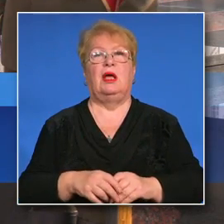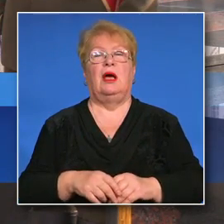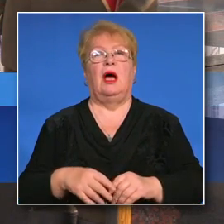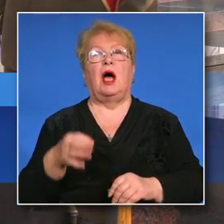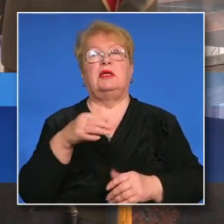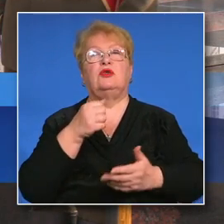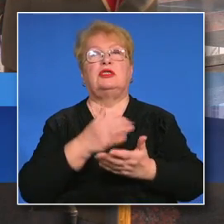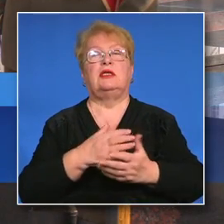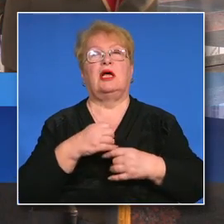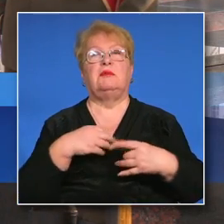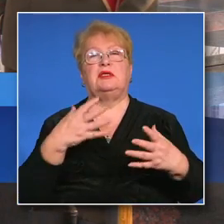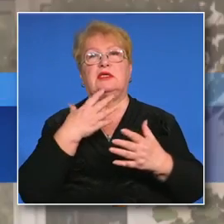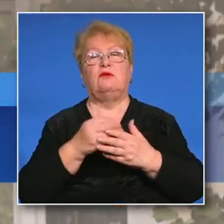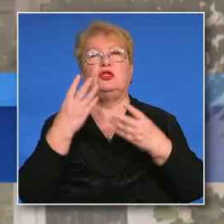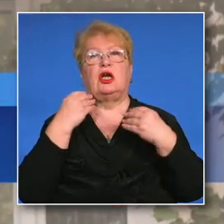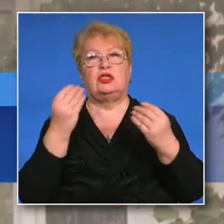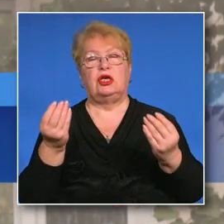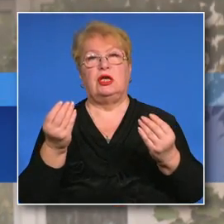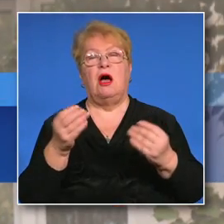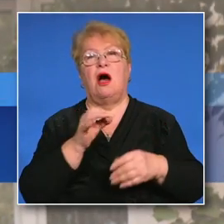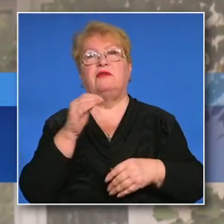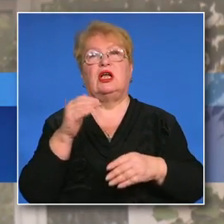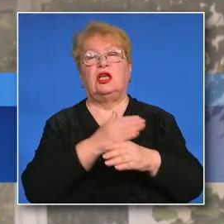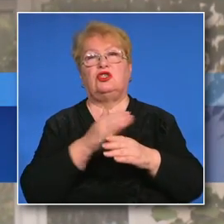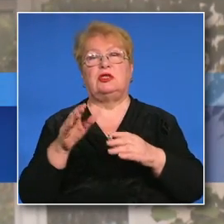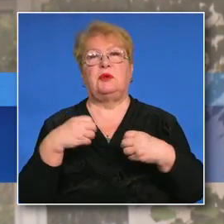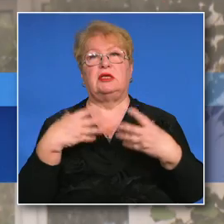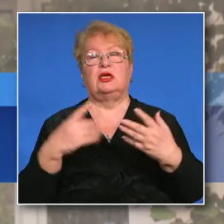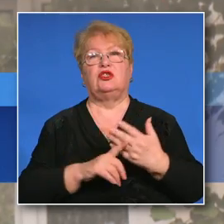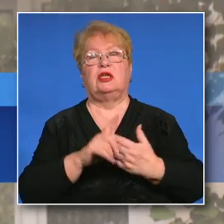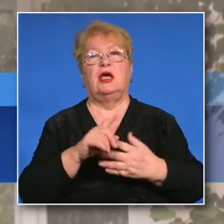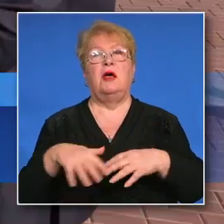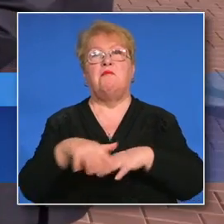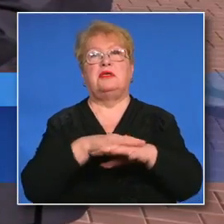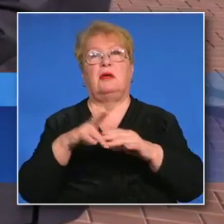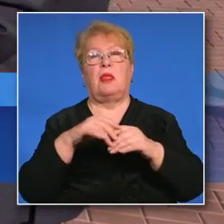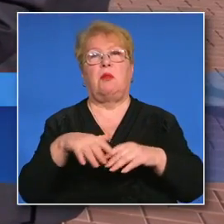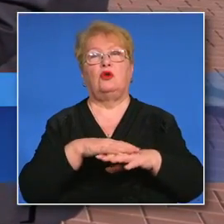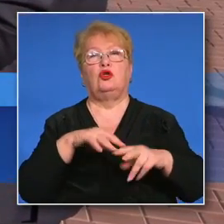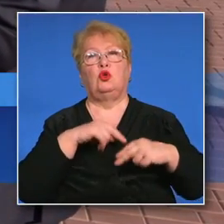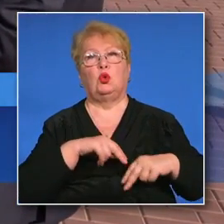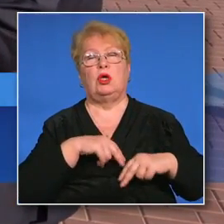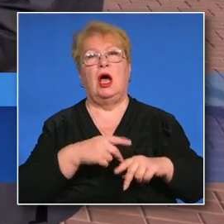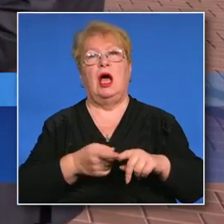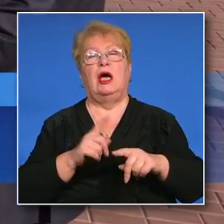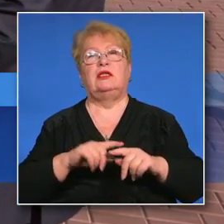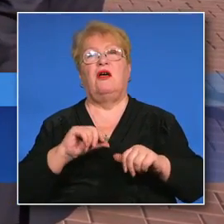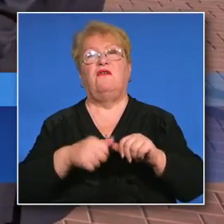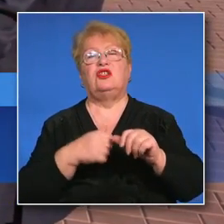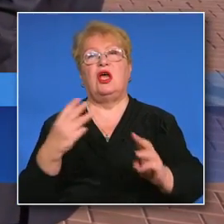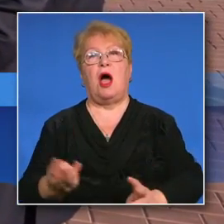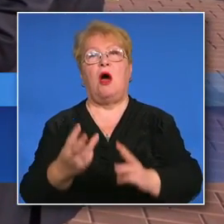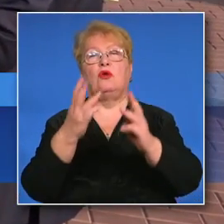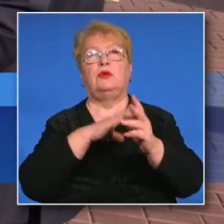Областной центр отметил свой день рождения. Официальная часть праздника началась митингом на площади труда. Этот вечный огонь был зажжен в Гомеле